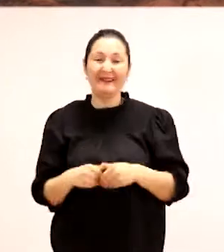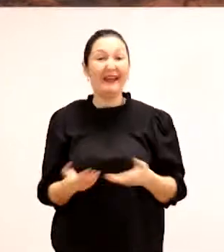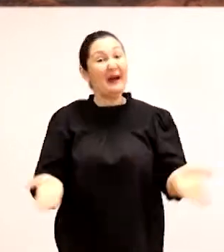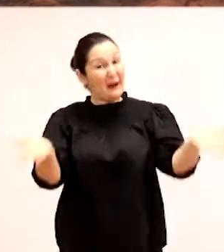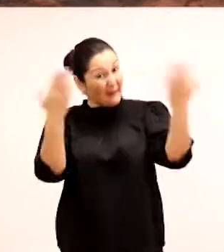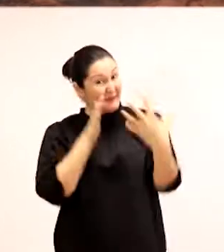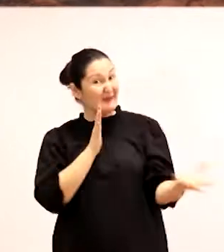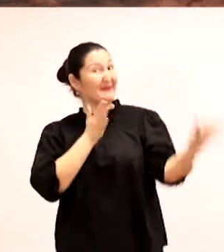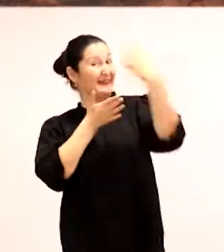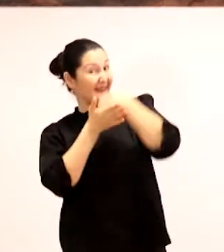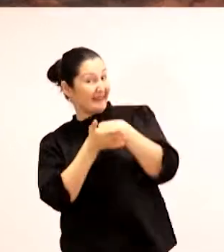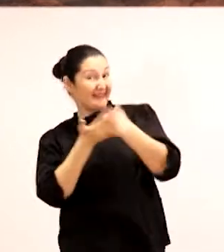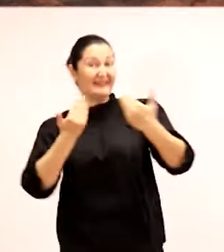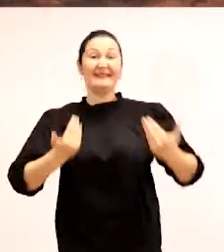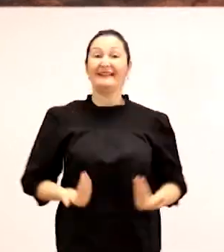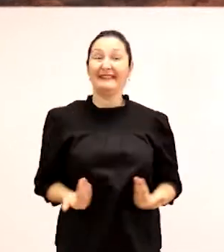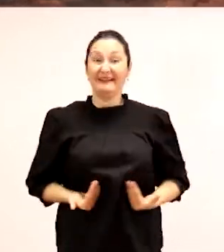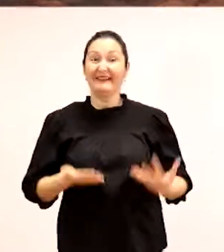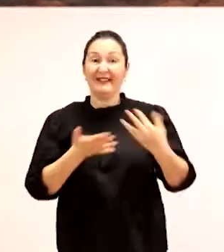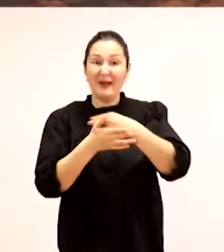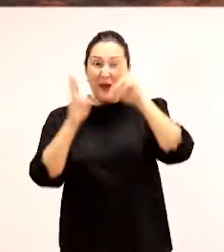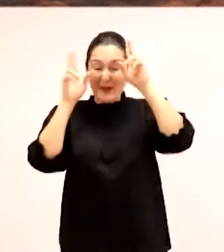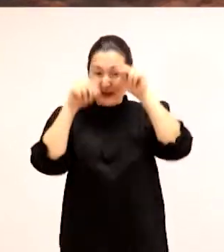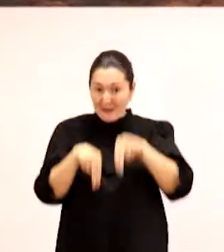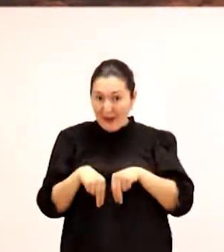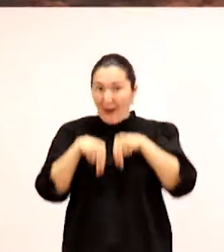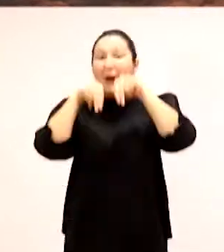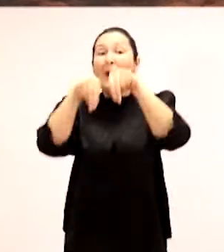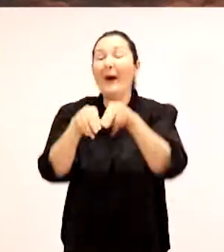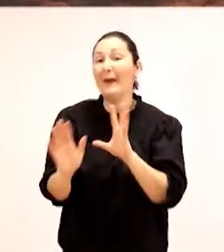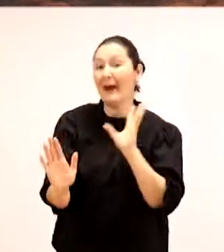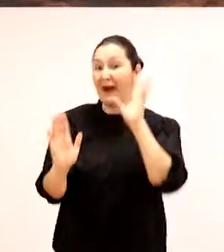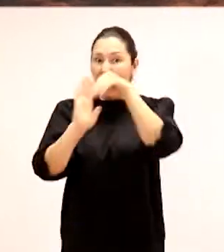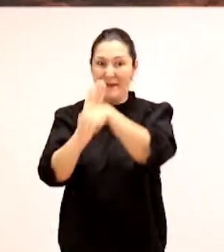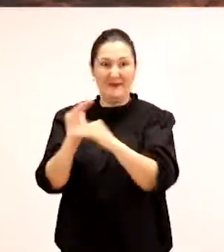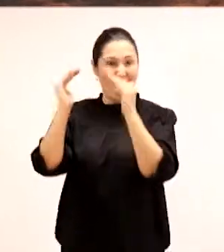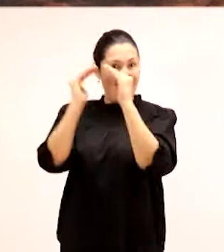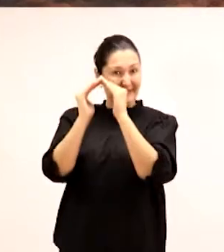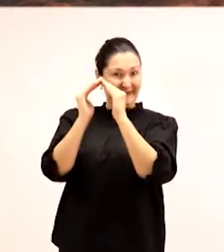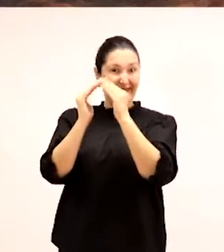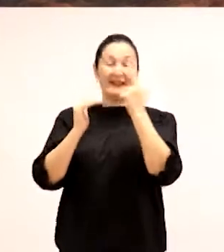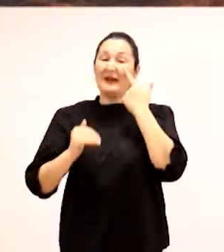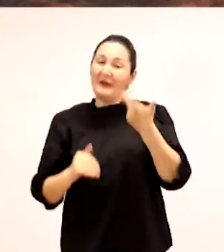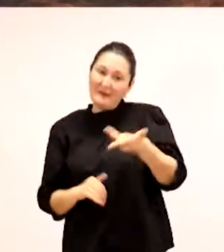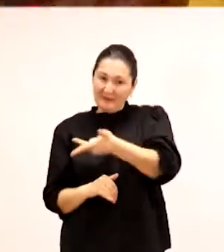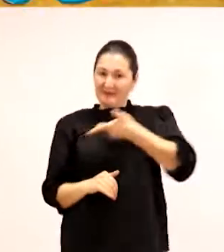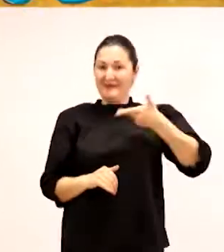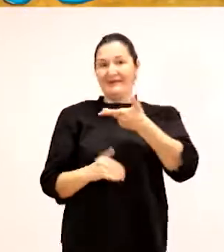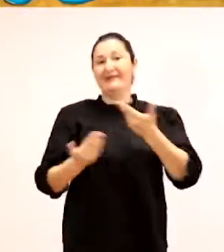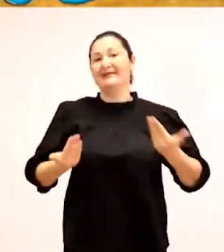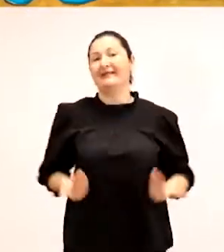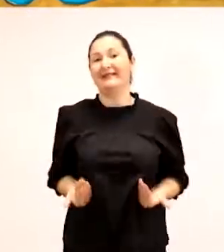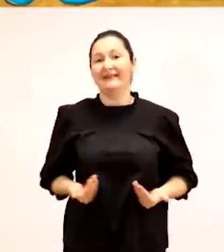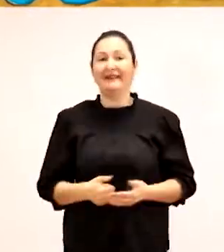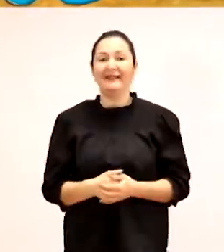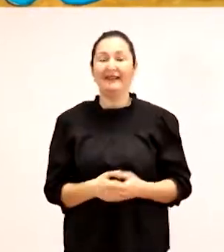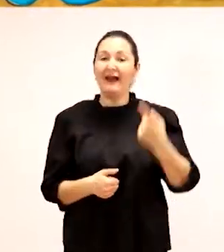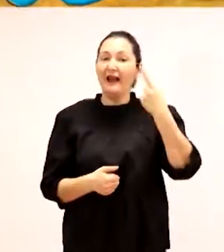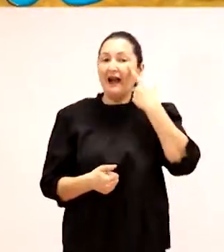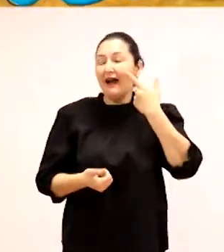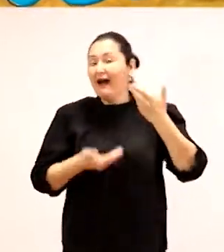к нам жить». Заяц скок в теремок. Стали они втроем жить.